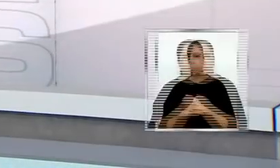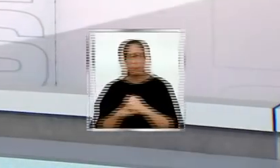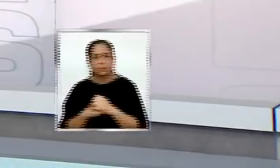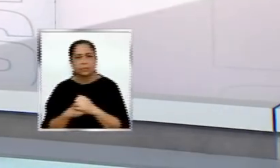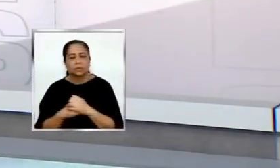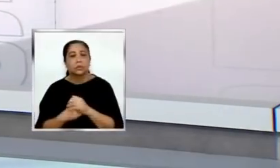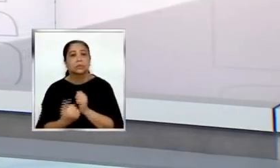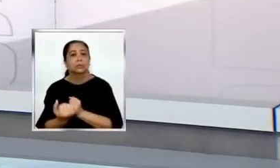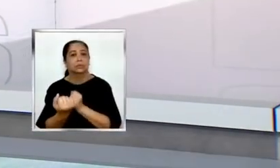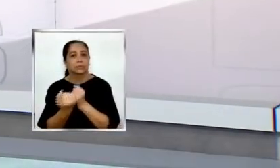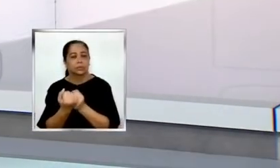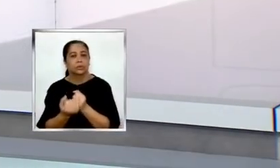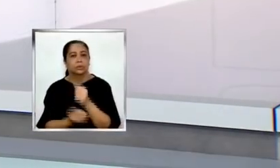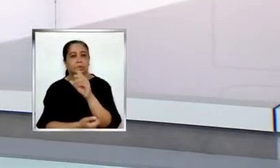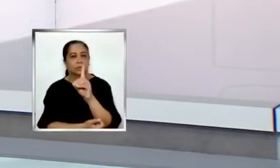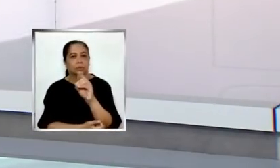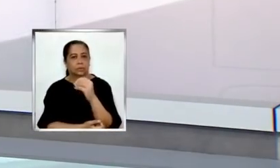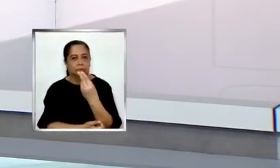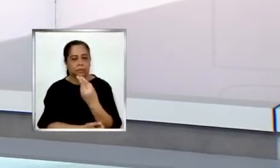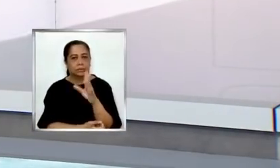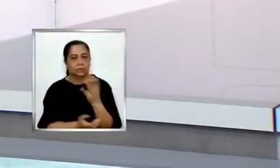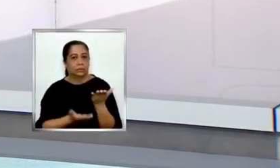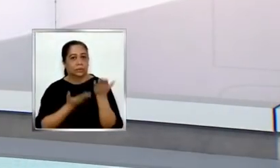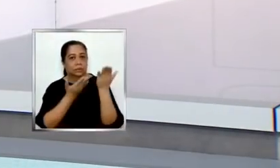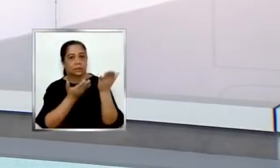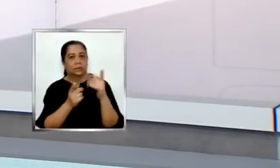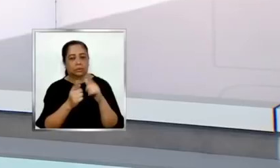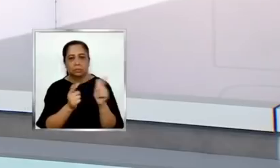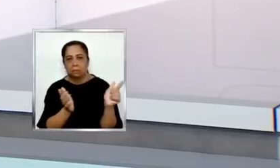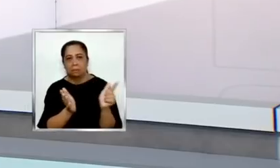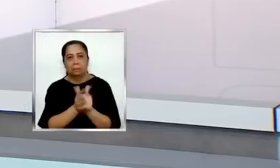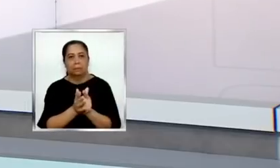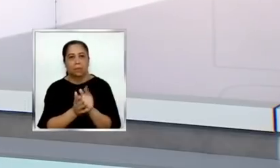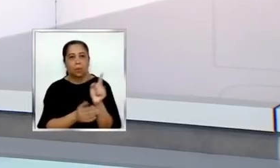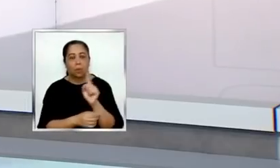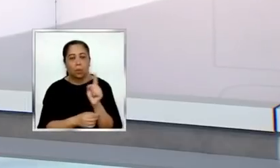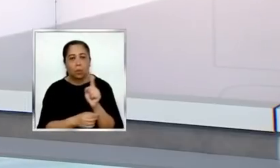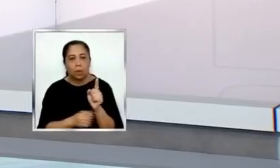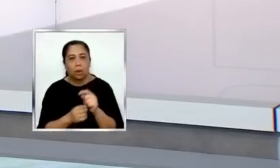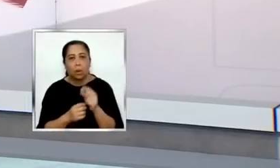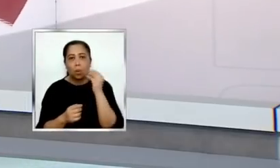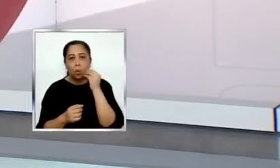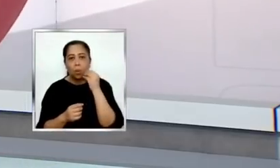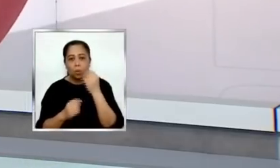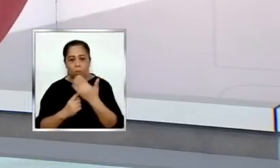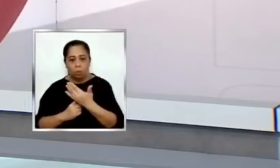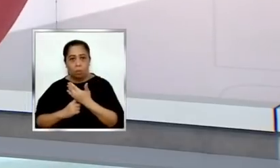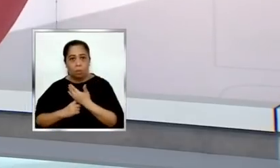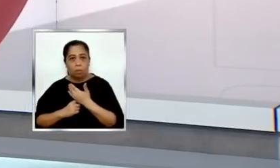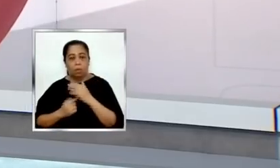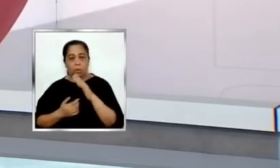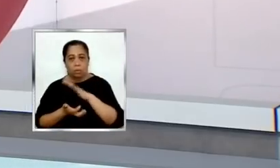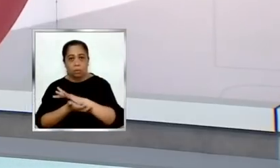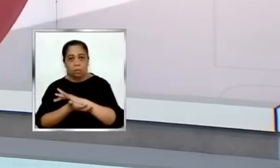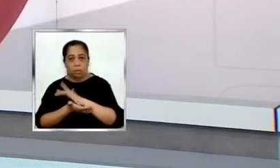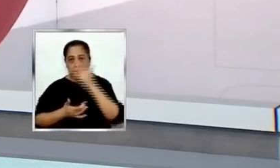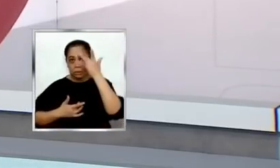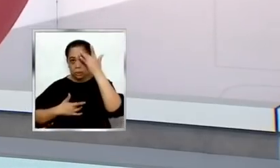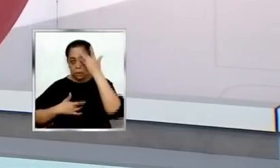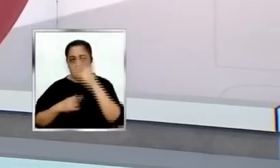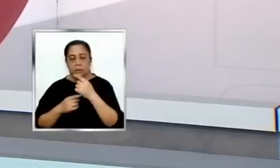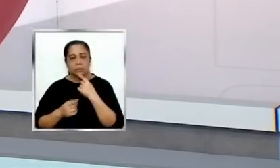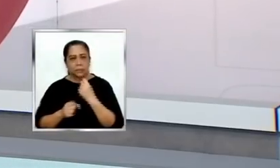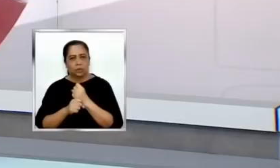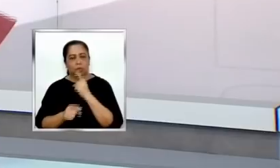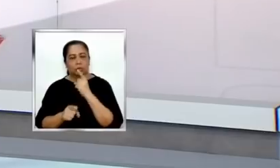Suportado na rin ng Department of Health ang mungkahing ipagbawal na ang home quarantine ng mga COVID-19 patient. Tiniyak naman ng National